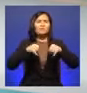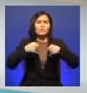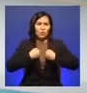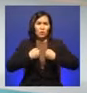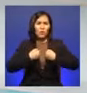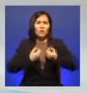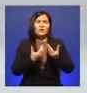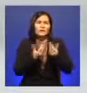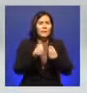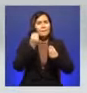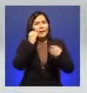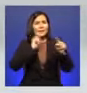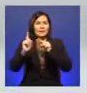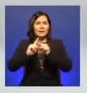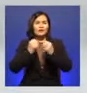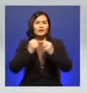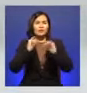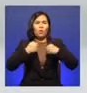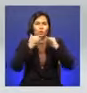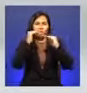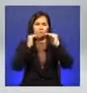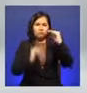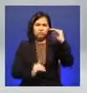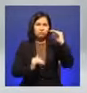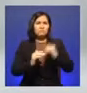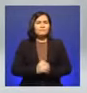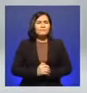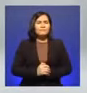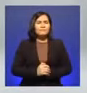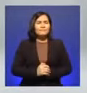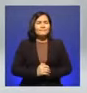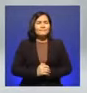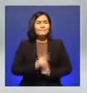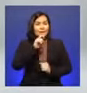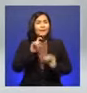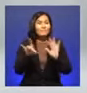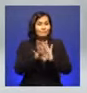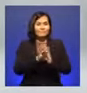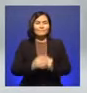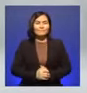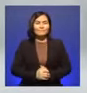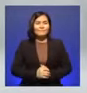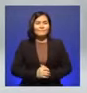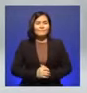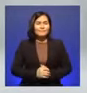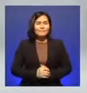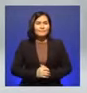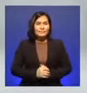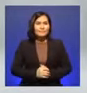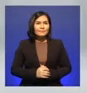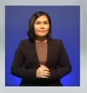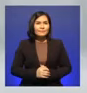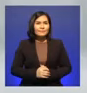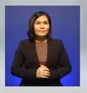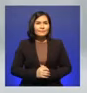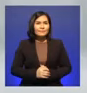กก็คือความเหลื่อมล้ำทางด้านทรัพย์สินครับ ค่ะถ้าเป็นคำถามสุดท้ายในช่วงนี้ต้องขอเรียนถามอาจารย์เดชรัตน์นะคะว่าอ